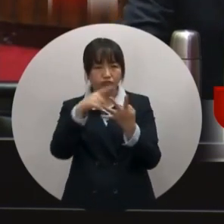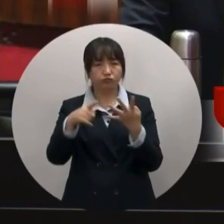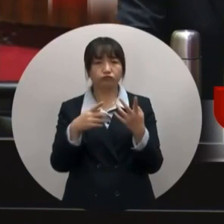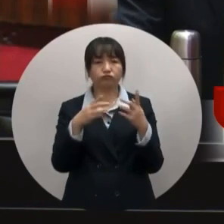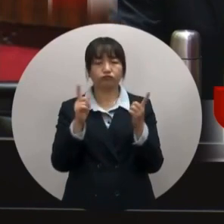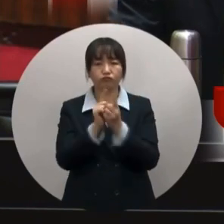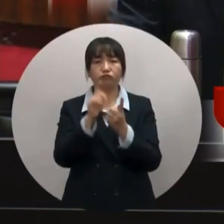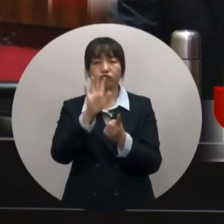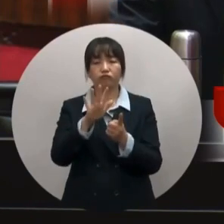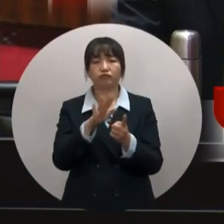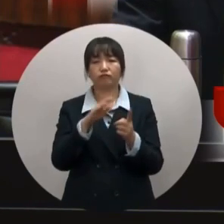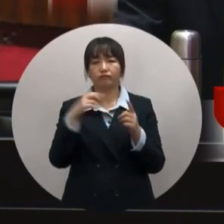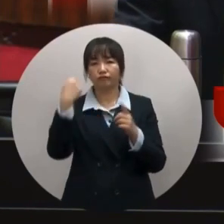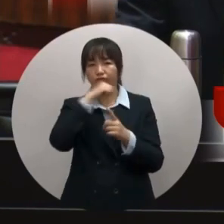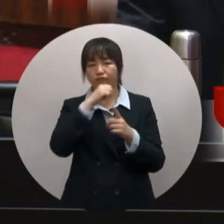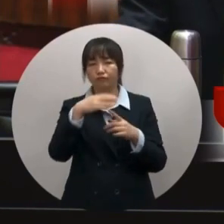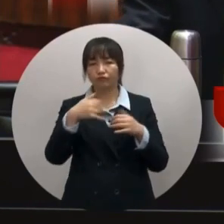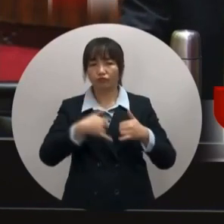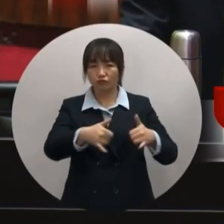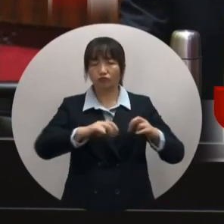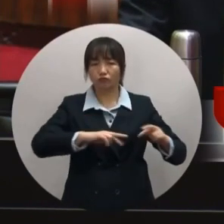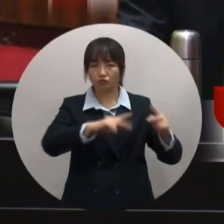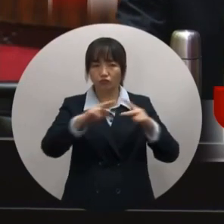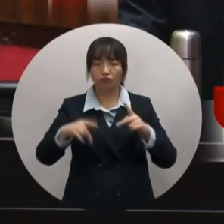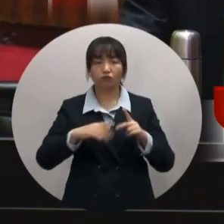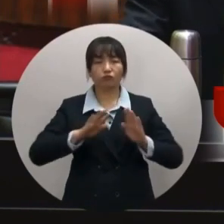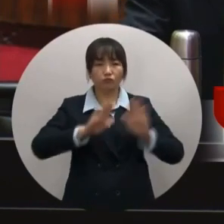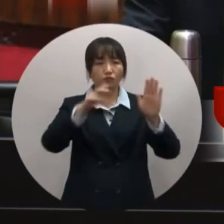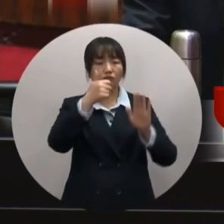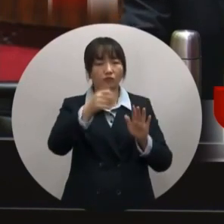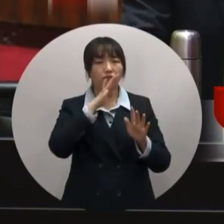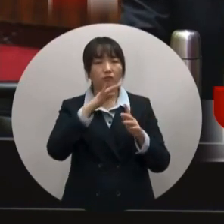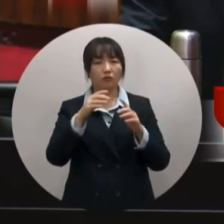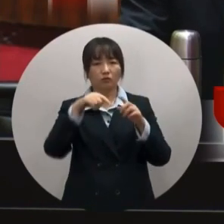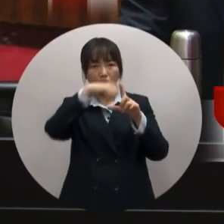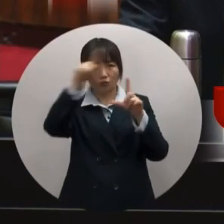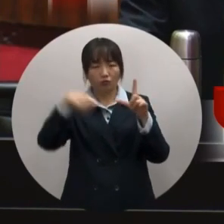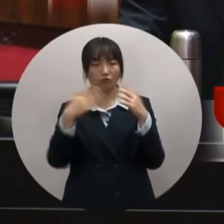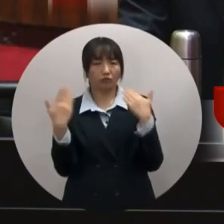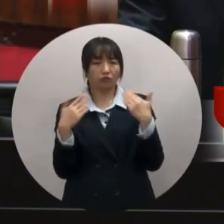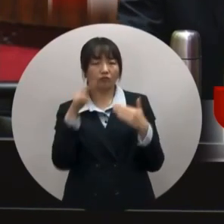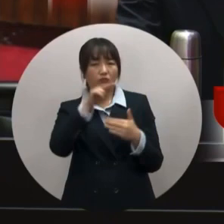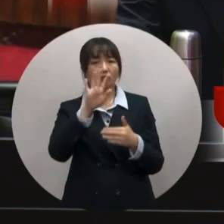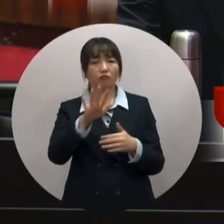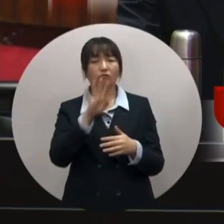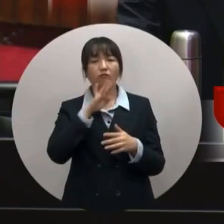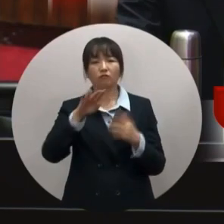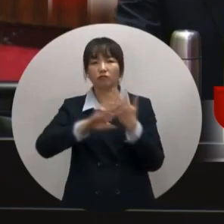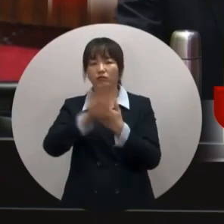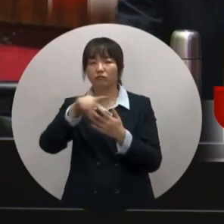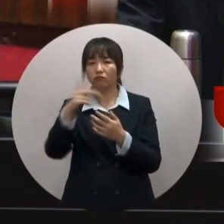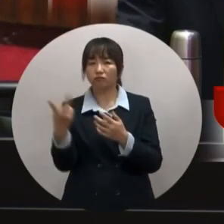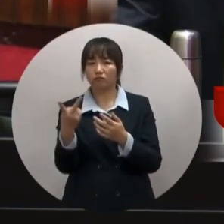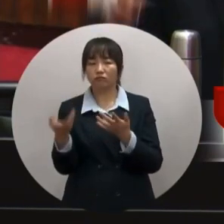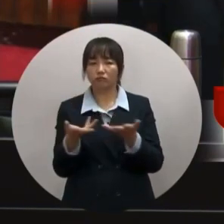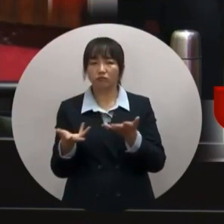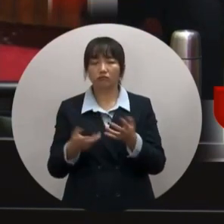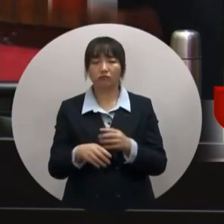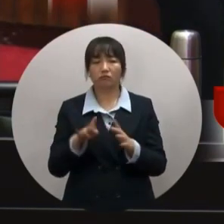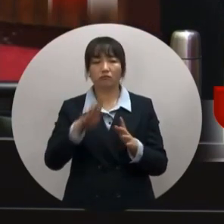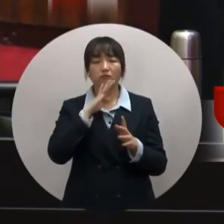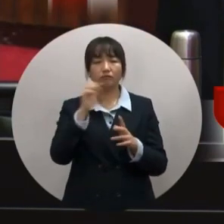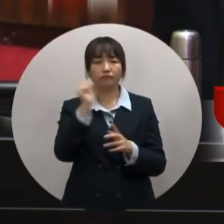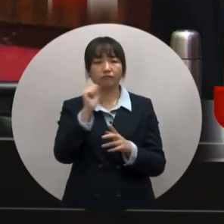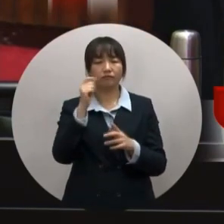個狀況那其實台灣的交通工程改善很大標誌也很好但是在其他的面向上